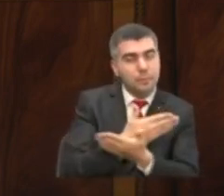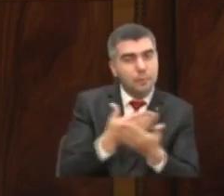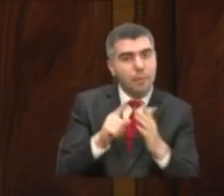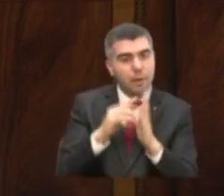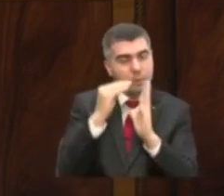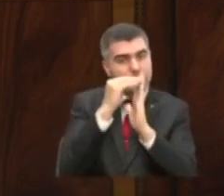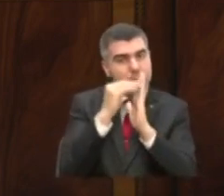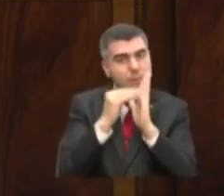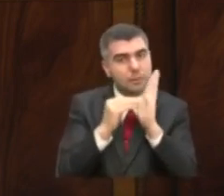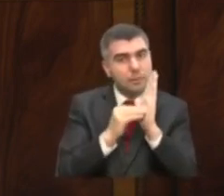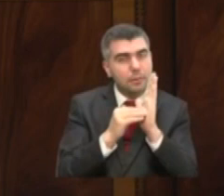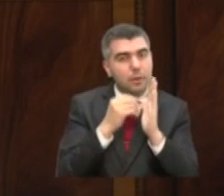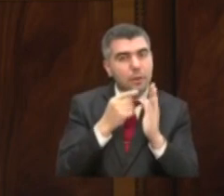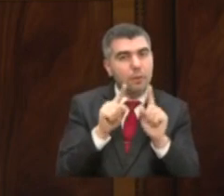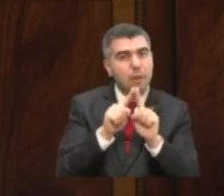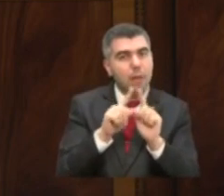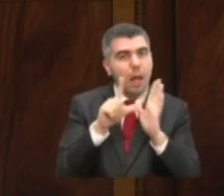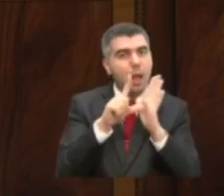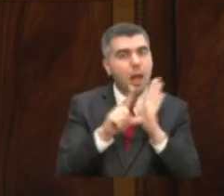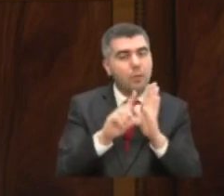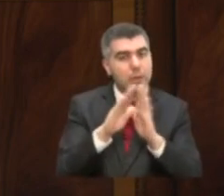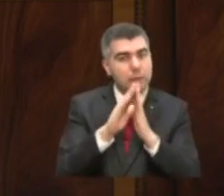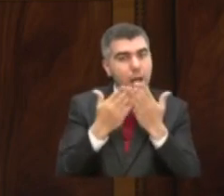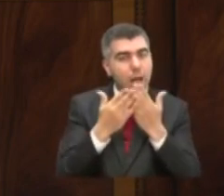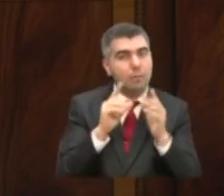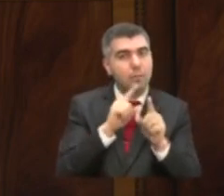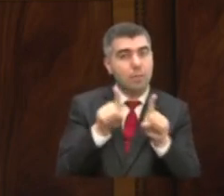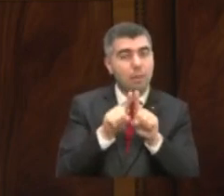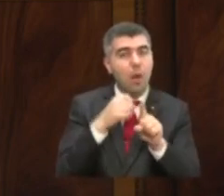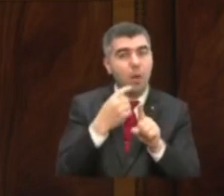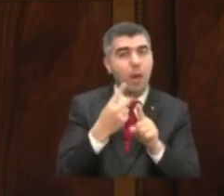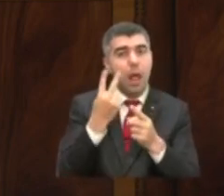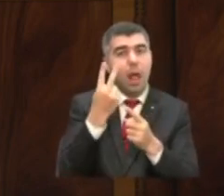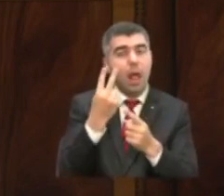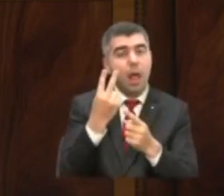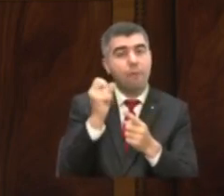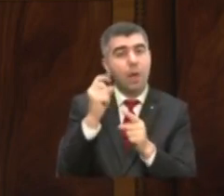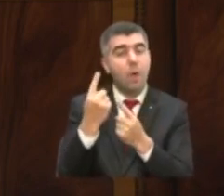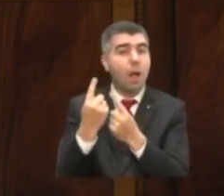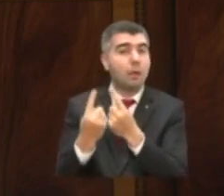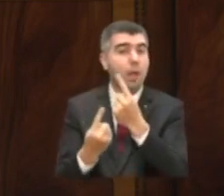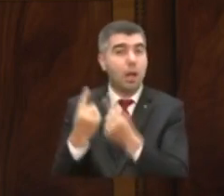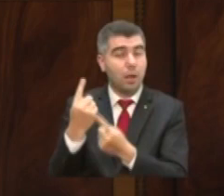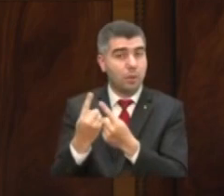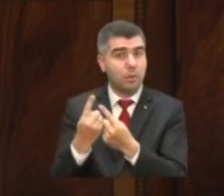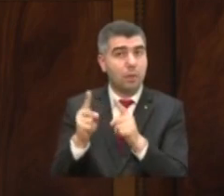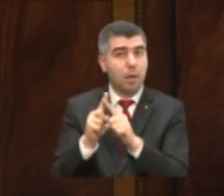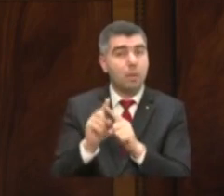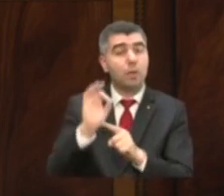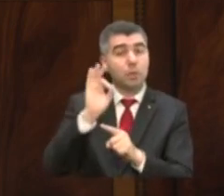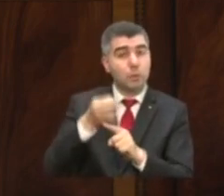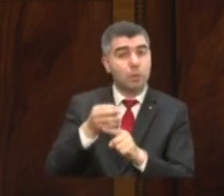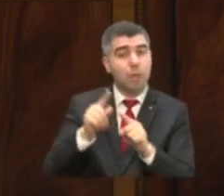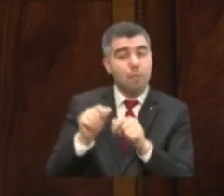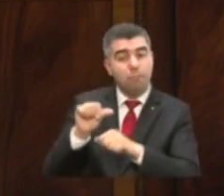عليها في الباب 12 من الدستور، والتي قيل لنا سنة 2011 بأنها أحد معالم